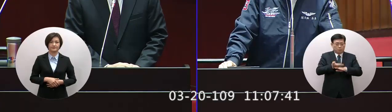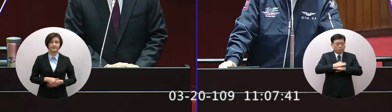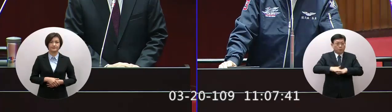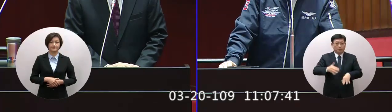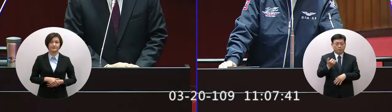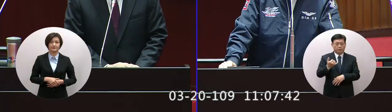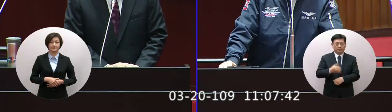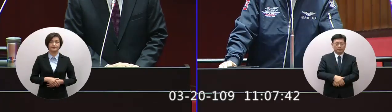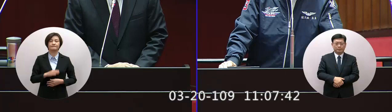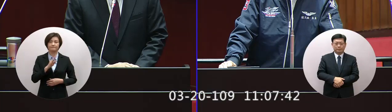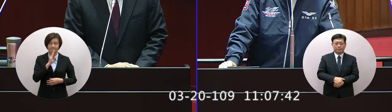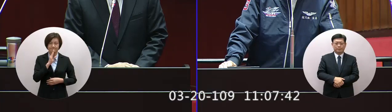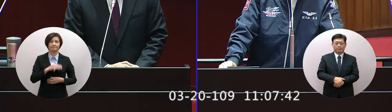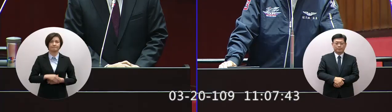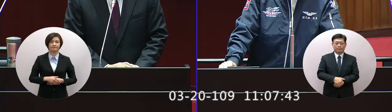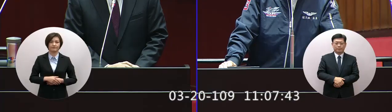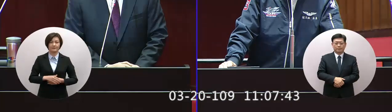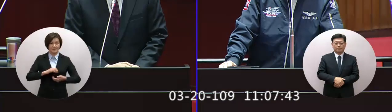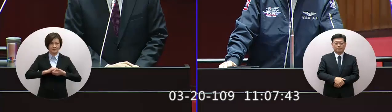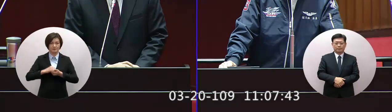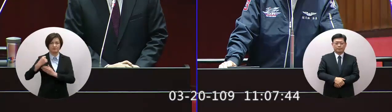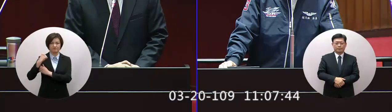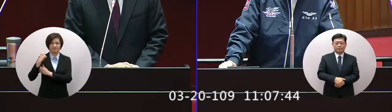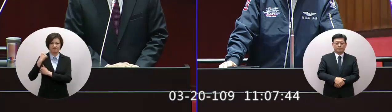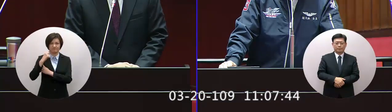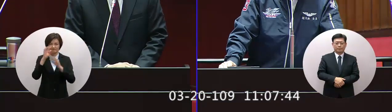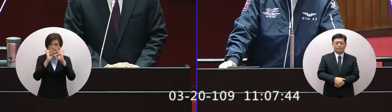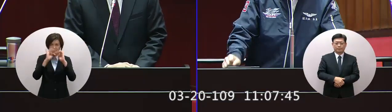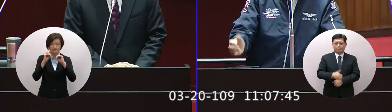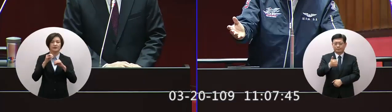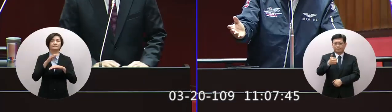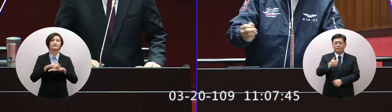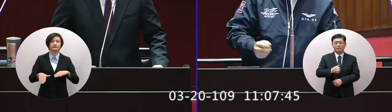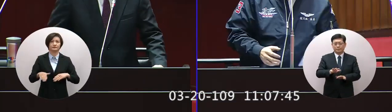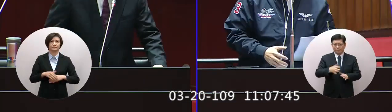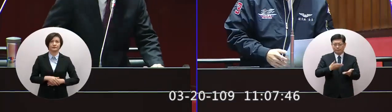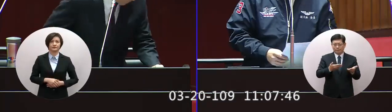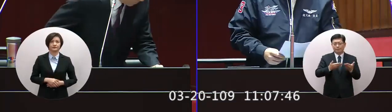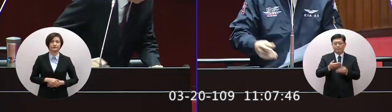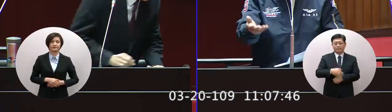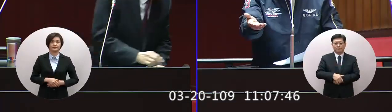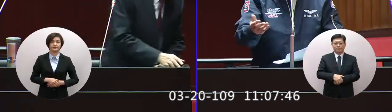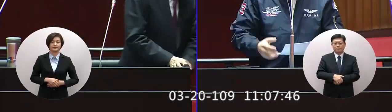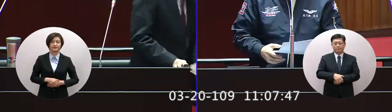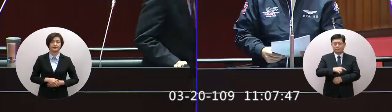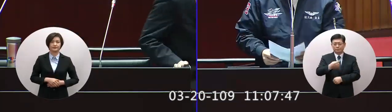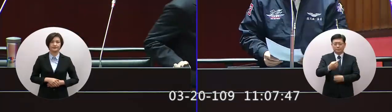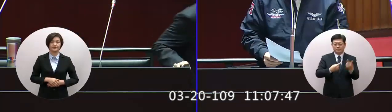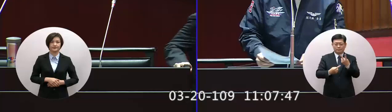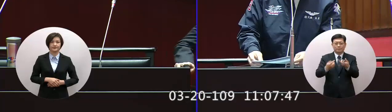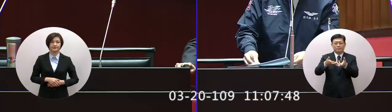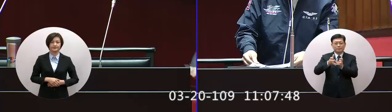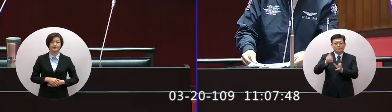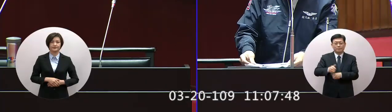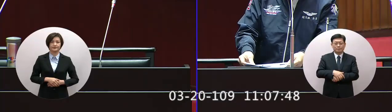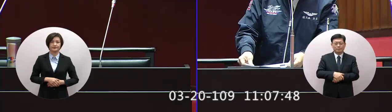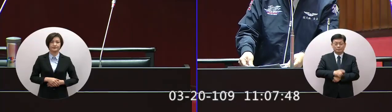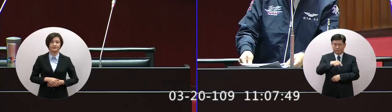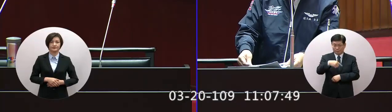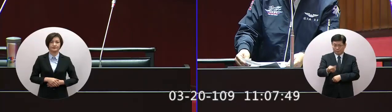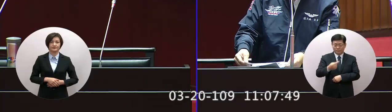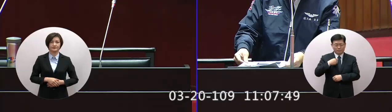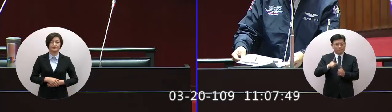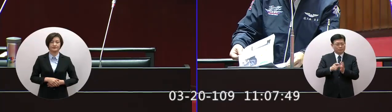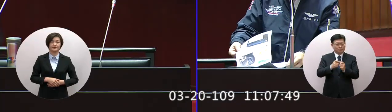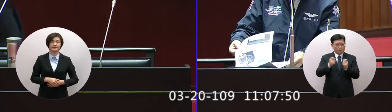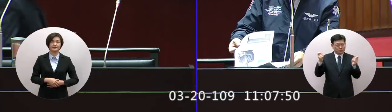下来，好吗？ 是我们绝对会积极的来查证。 好，谢谢，那可以先请回请两位部长。好，接下来是我